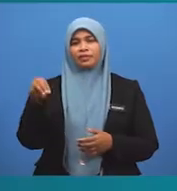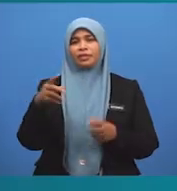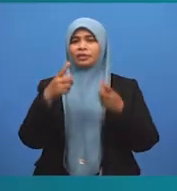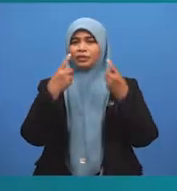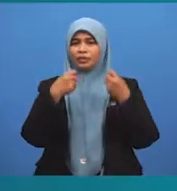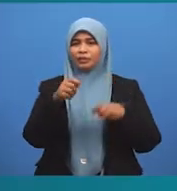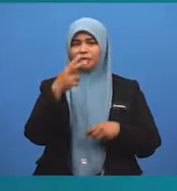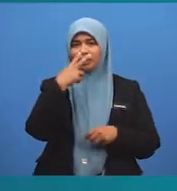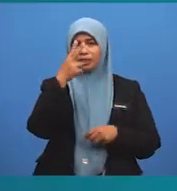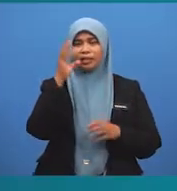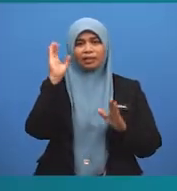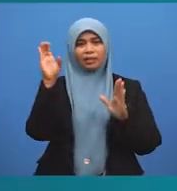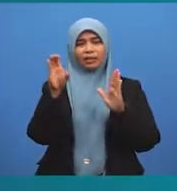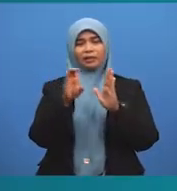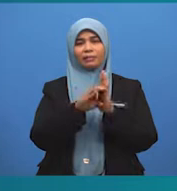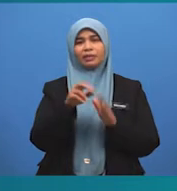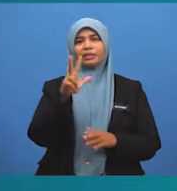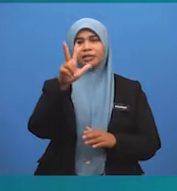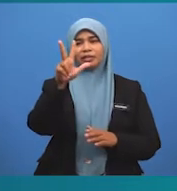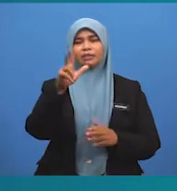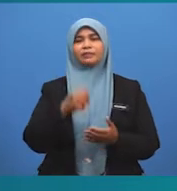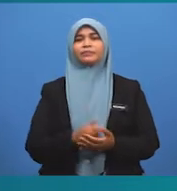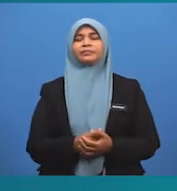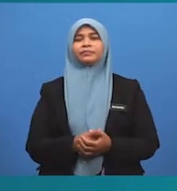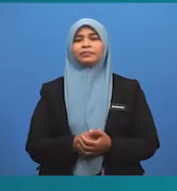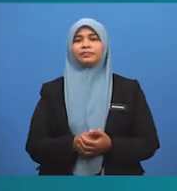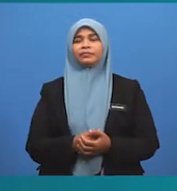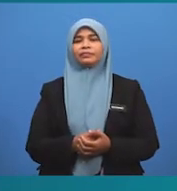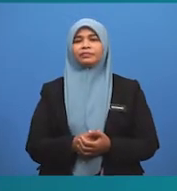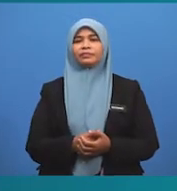cuba lihat gambar situasi ketiga ini.